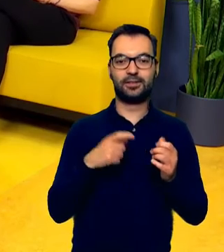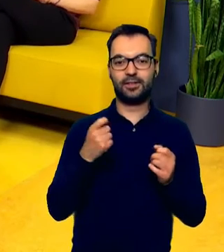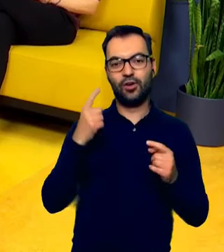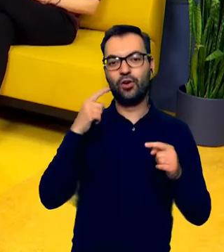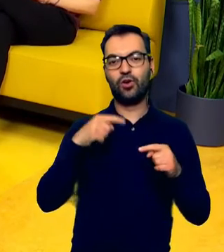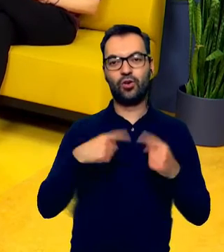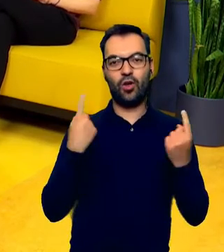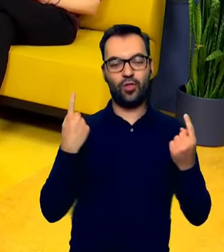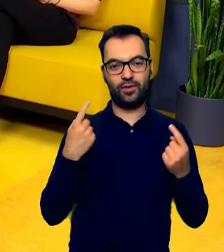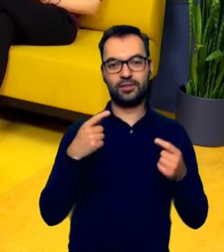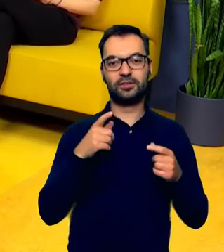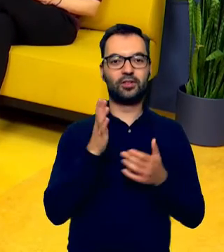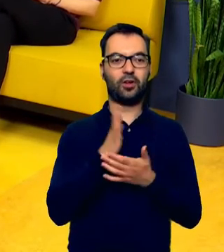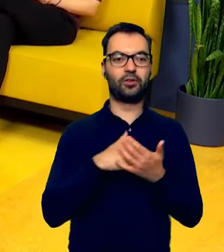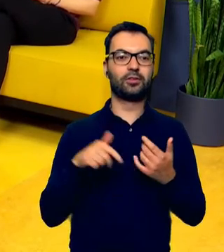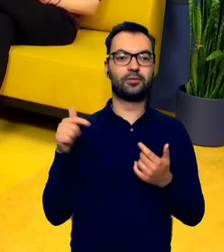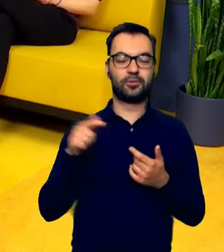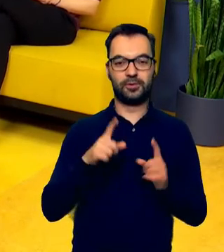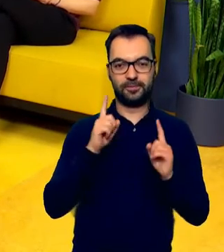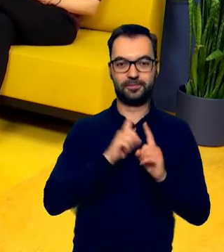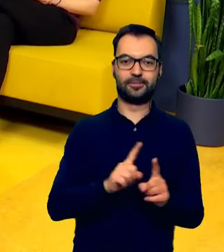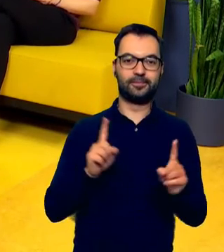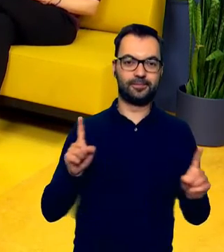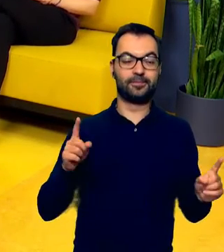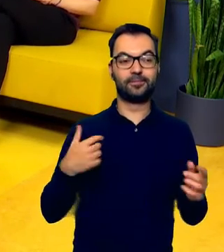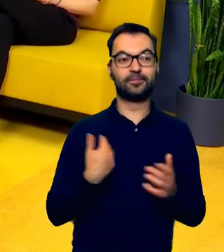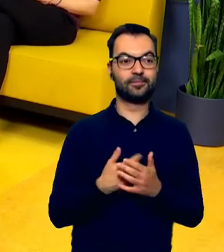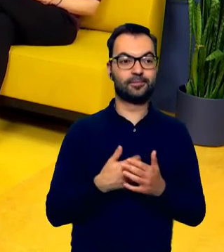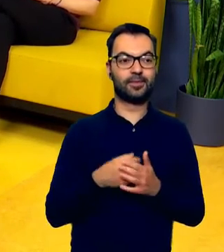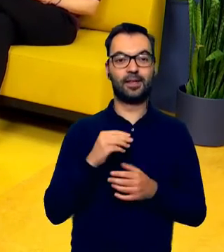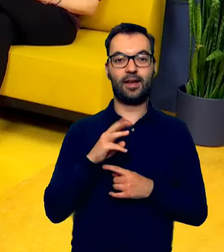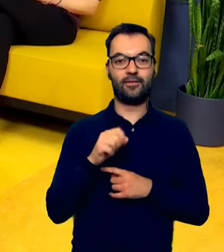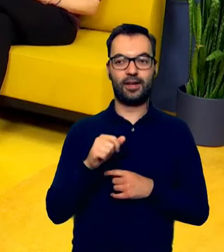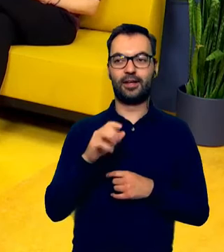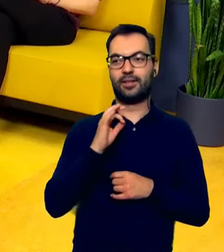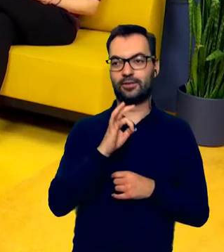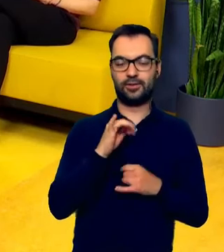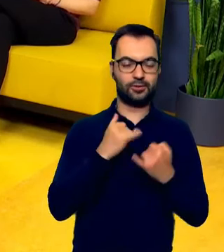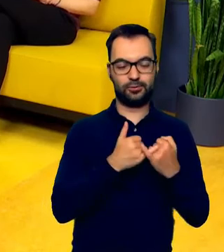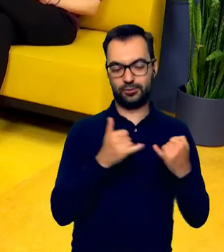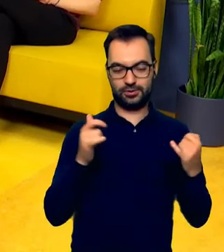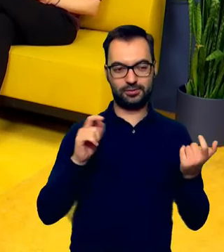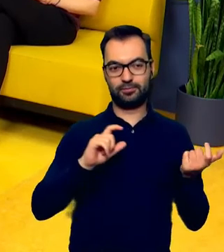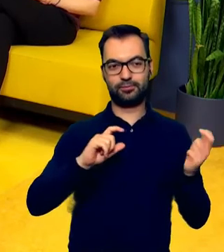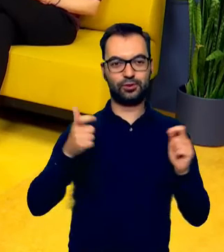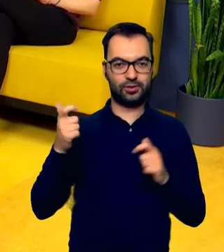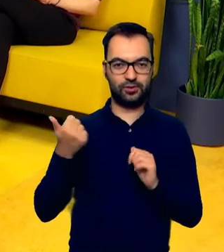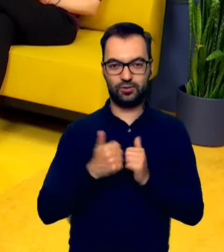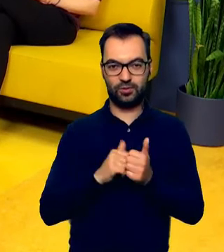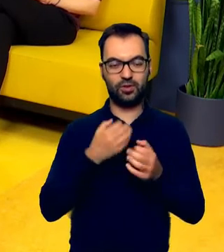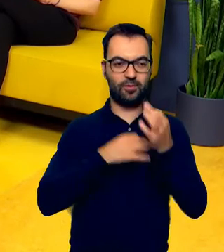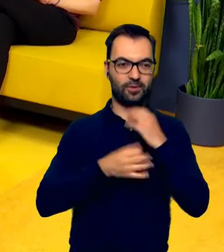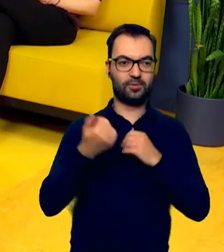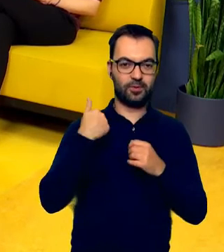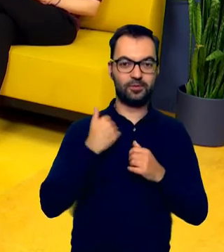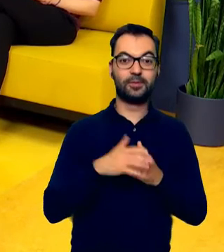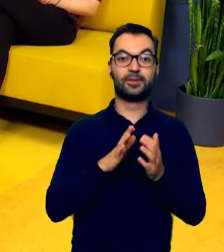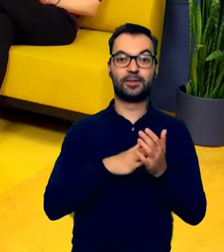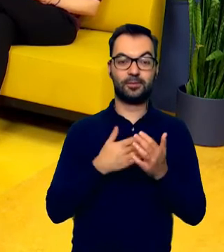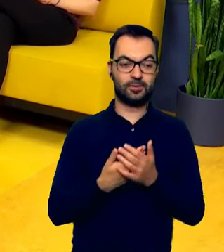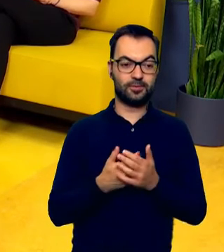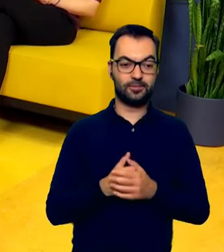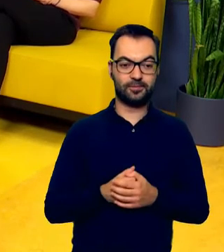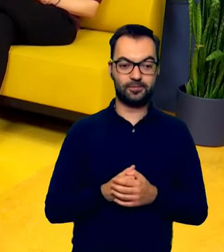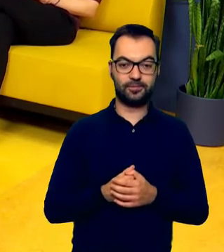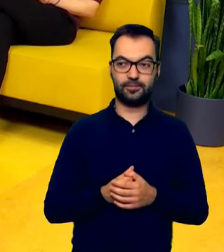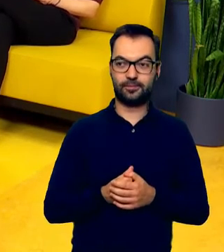taki kontrowersyjny rozdział, więc trzeba przestrzegać się przed tym rozdziałem, bo no, Ewa też o swoich różnych przygodach sportowych opowiada, na przykład